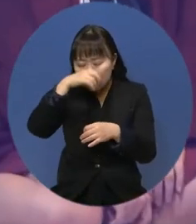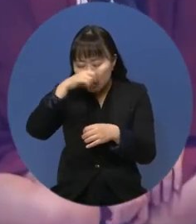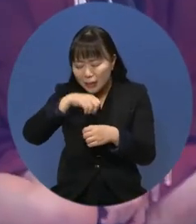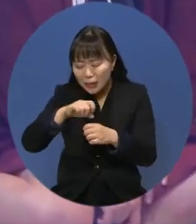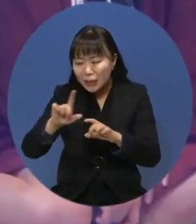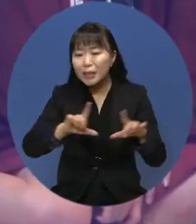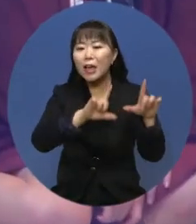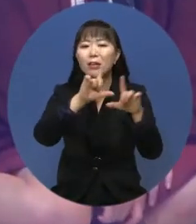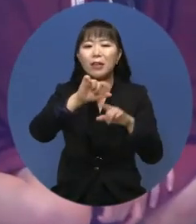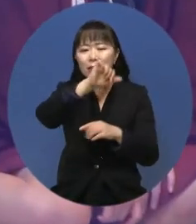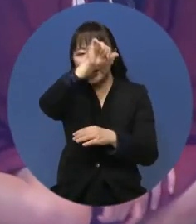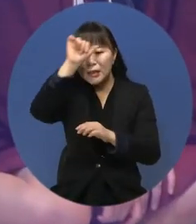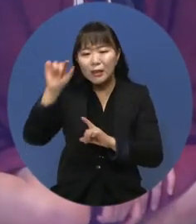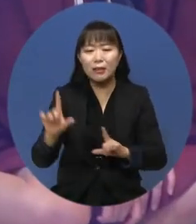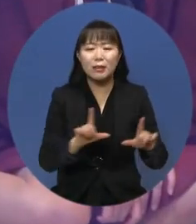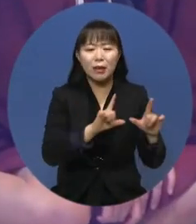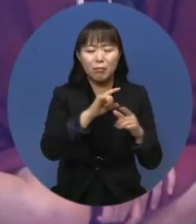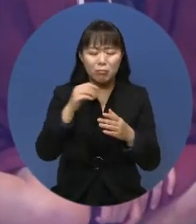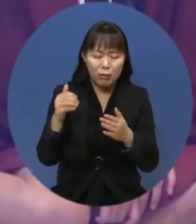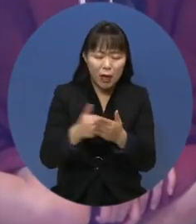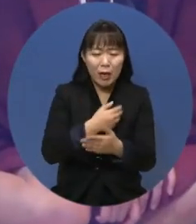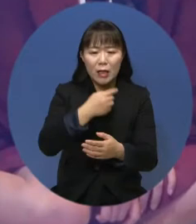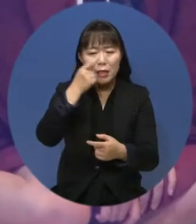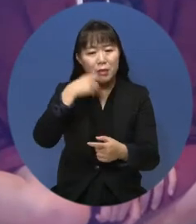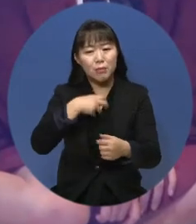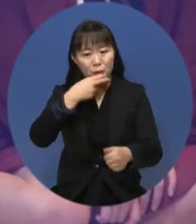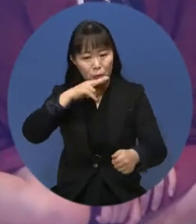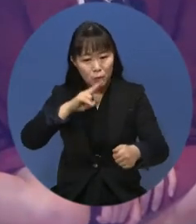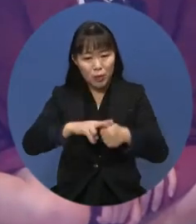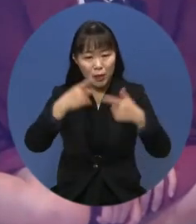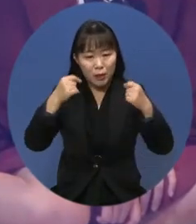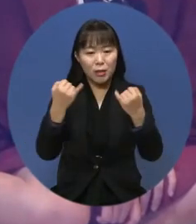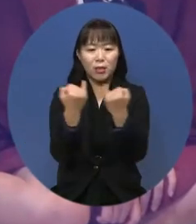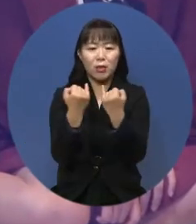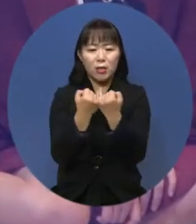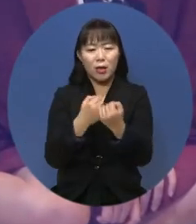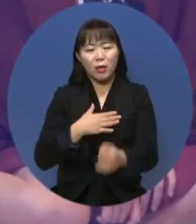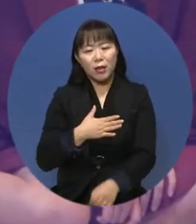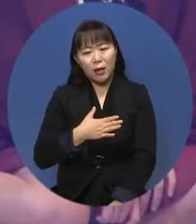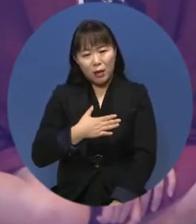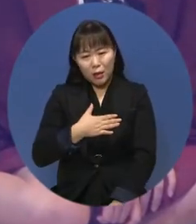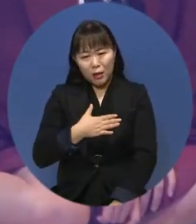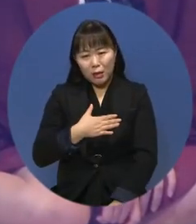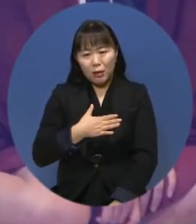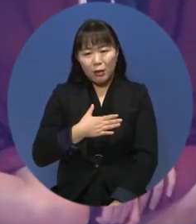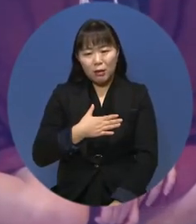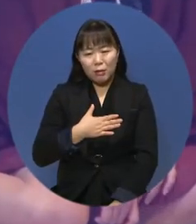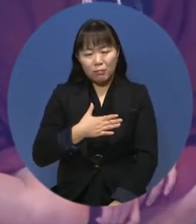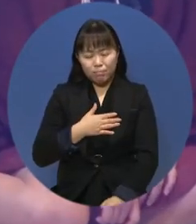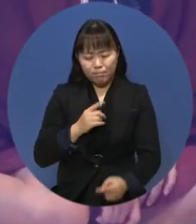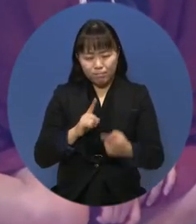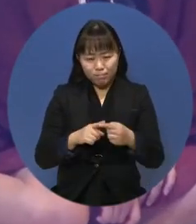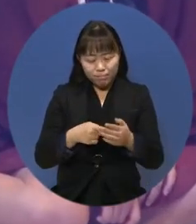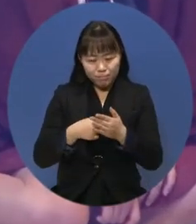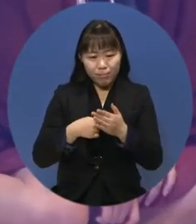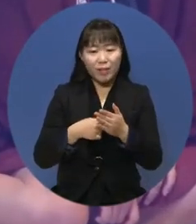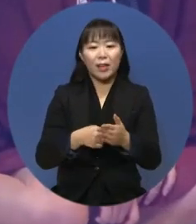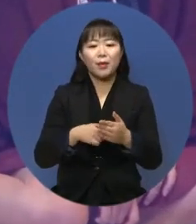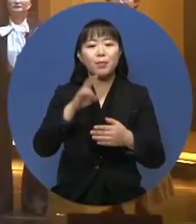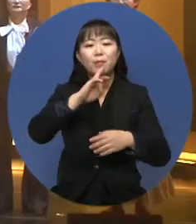회한과 슬픔 도전 등 여자의 감정을 밤 담하게 그래 낸